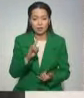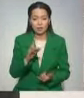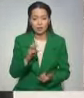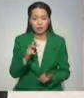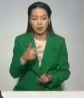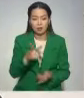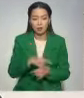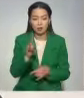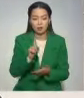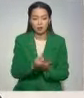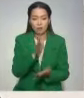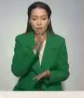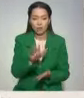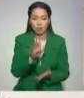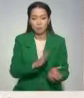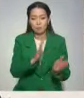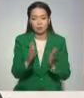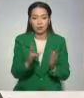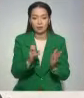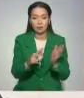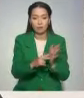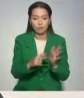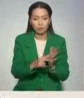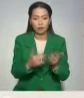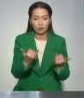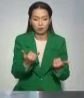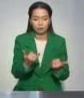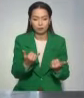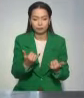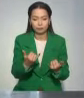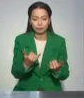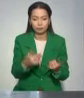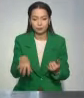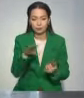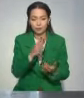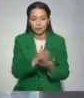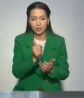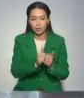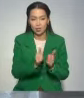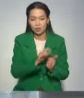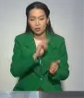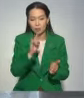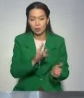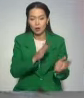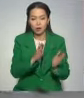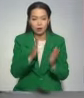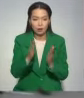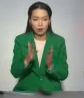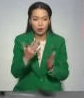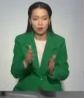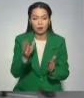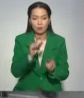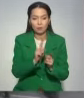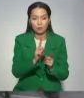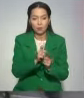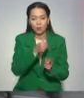часа вылет должен был быть 5 перенесли на 8 сейчас постоянно так каждый перенесенный рейс это сорванные планы пропущенные